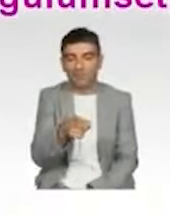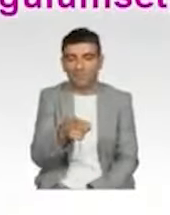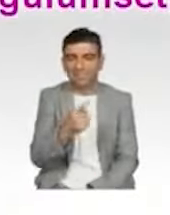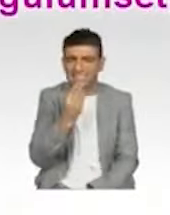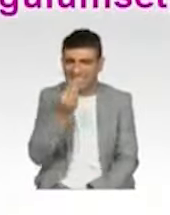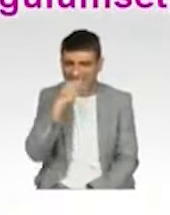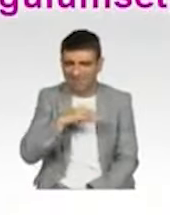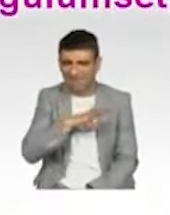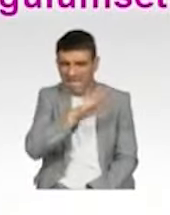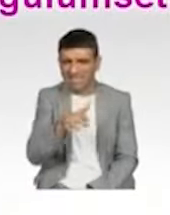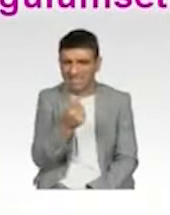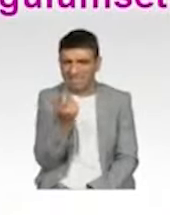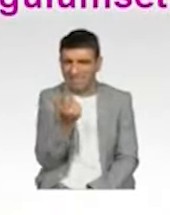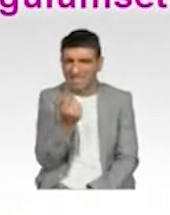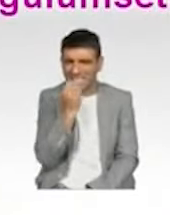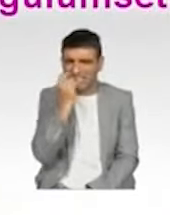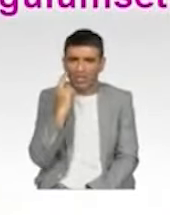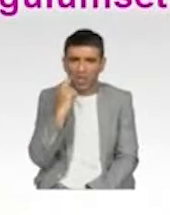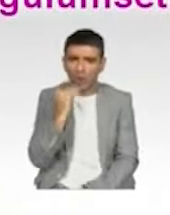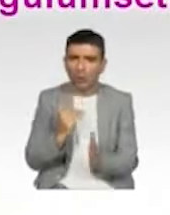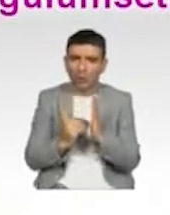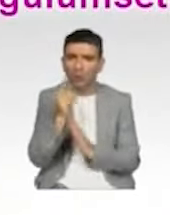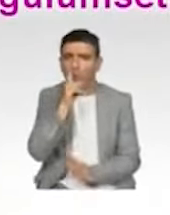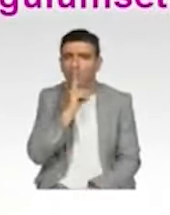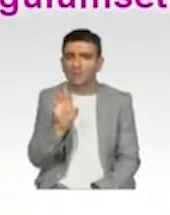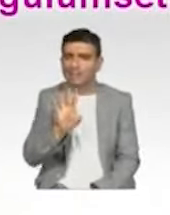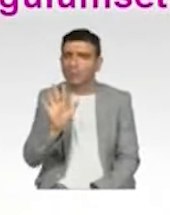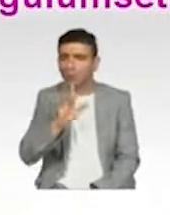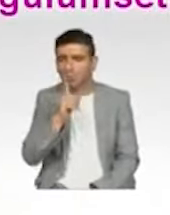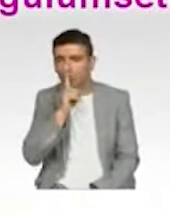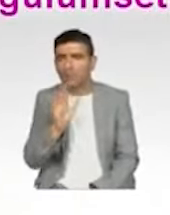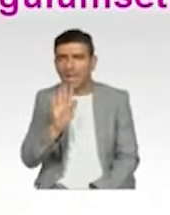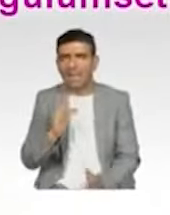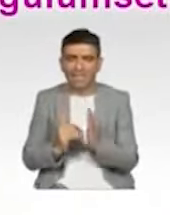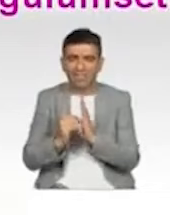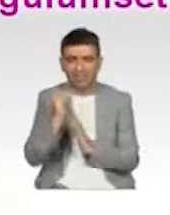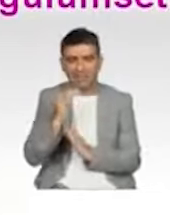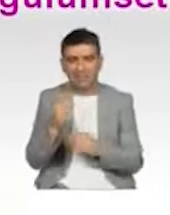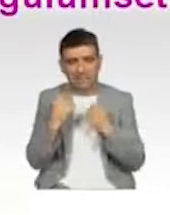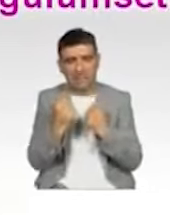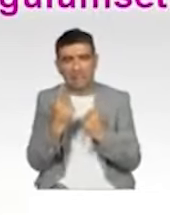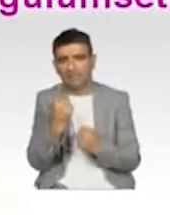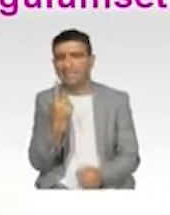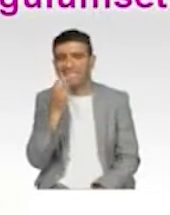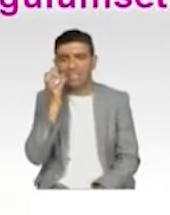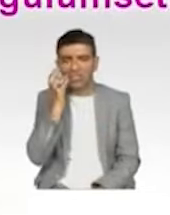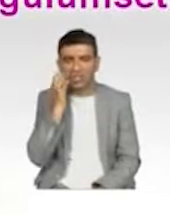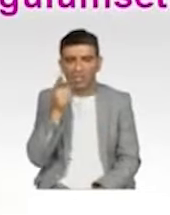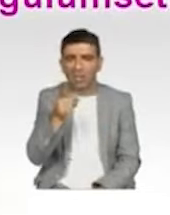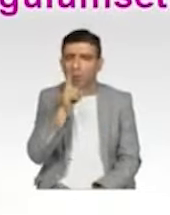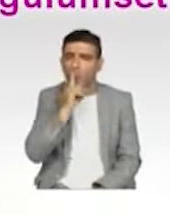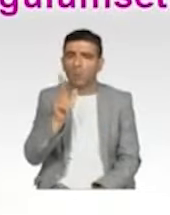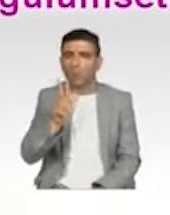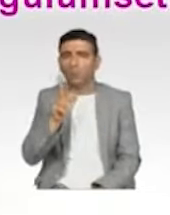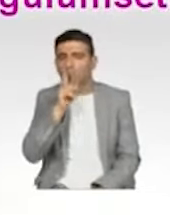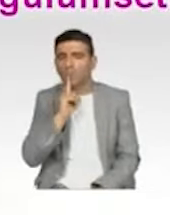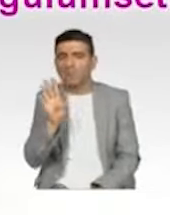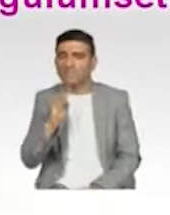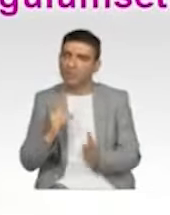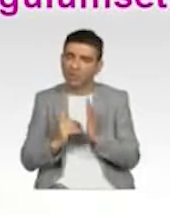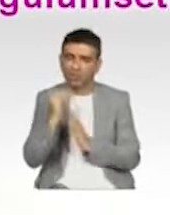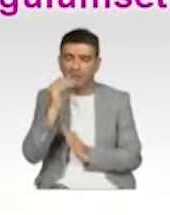Yediğimiz her şey bir miktar kan şekerini yükseltir. 140-150'lere kadar çıkarabilir. Sağlıklı bir bireyde de 130-140'lara çıkması